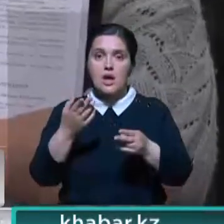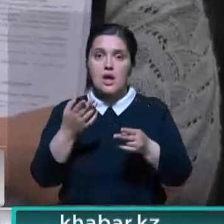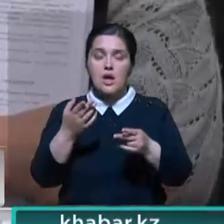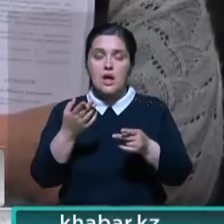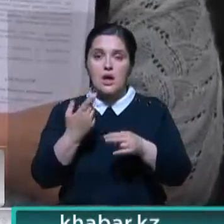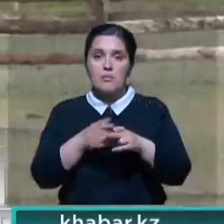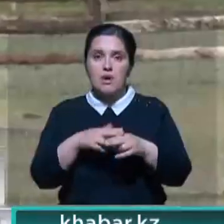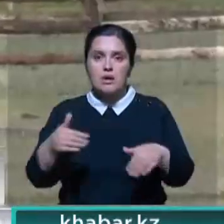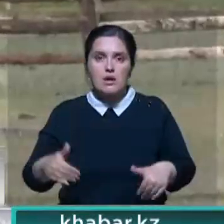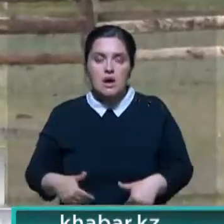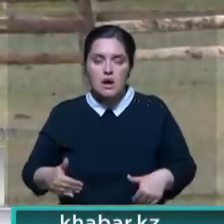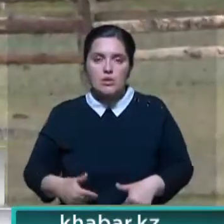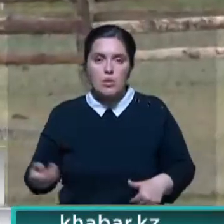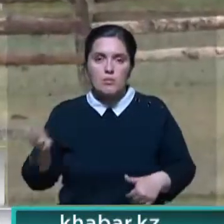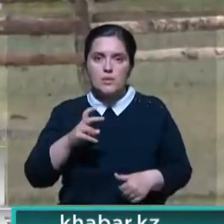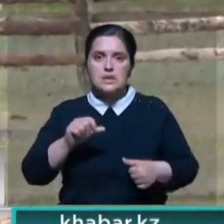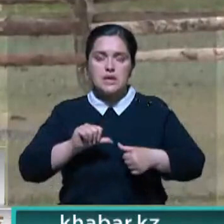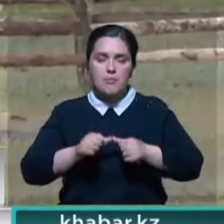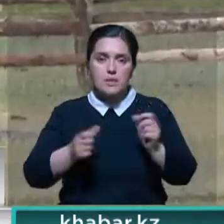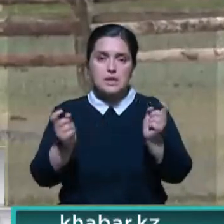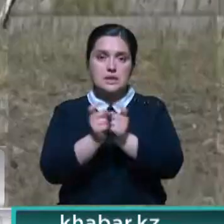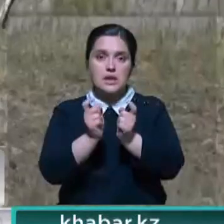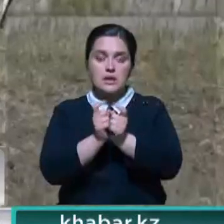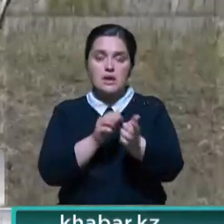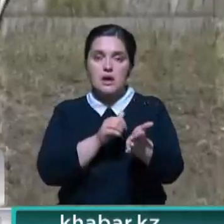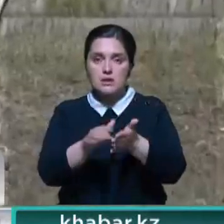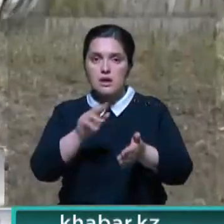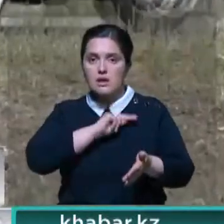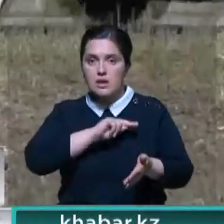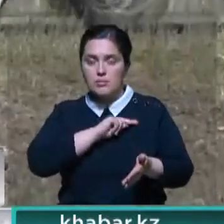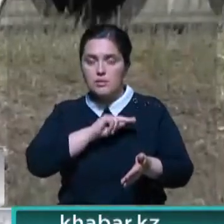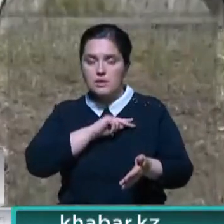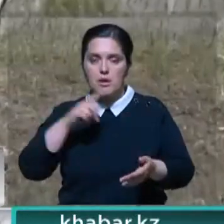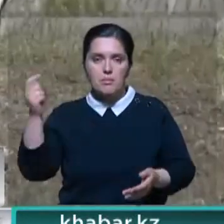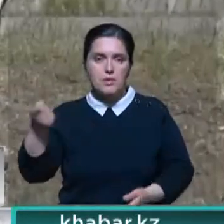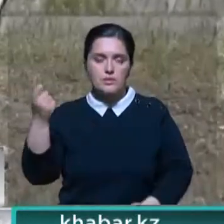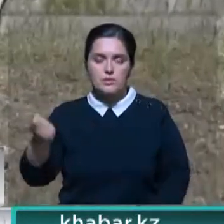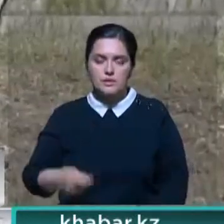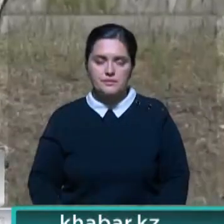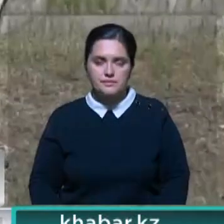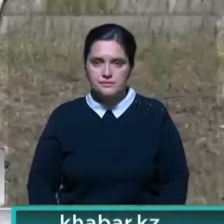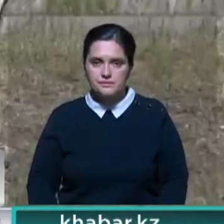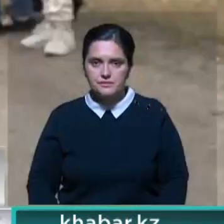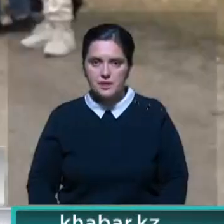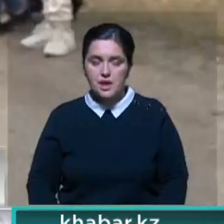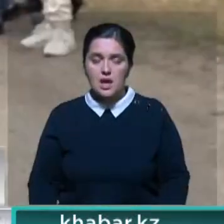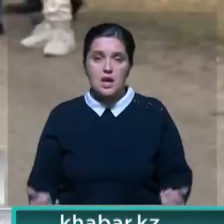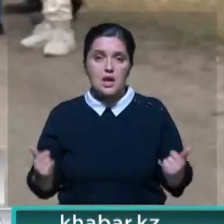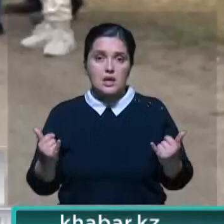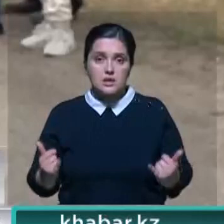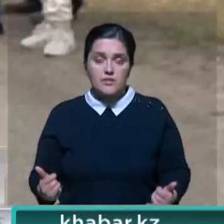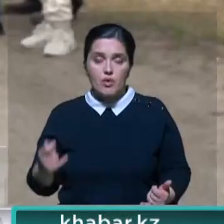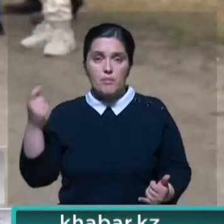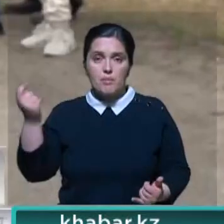приходят голодными, а теперь из-за постоянных скандалов отказались работать и пастухи. Сегодня просто-напросто